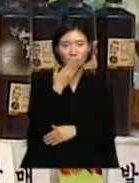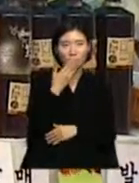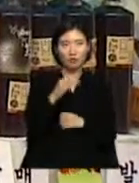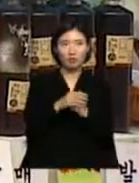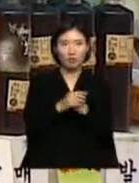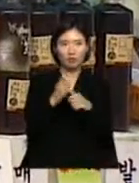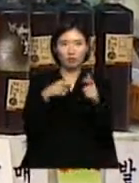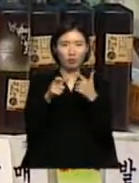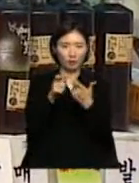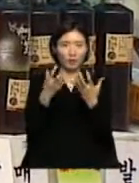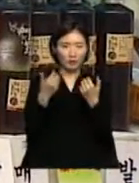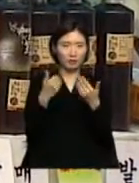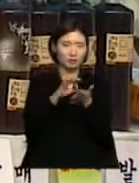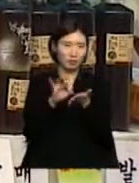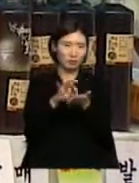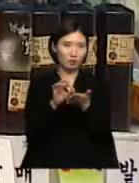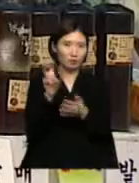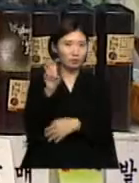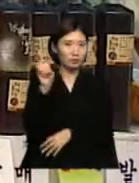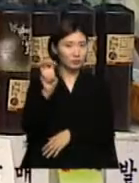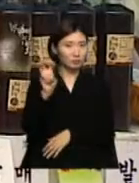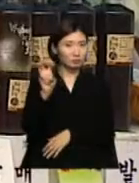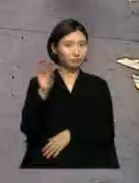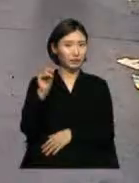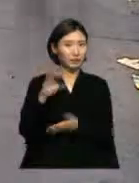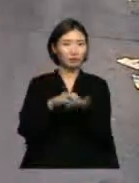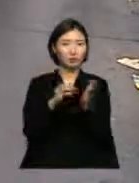20만 원 들어가요. 한 2, 30만 원.